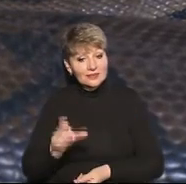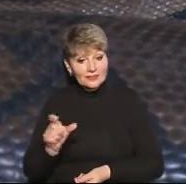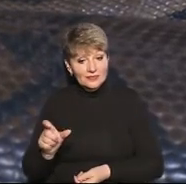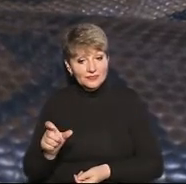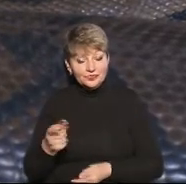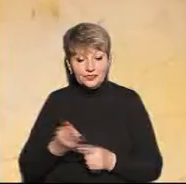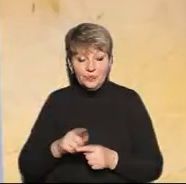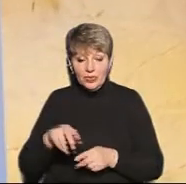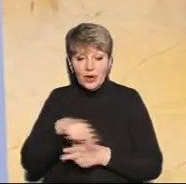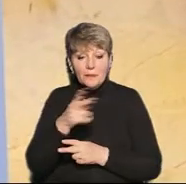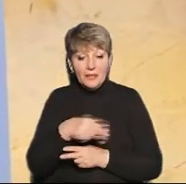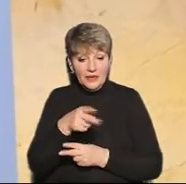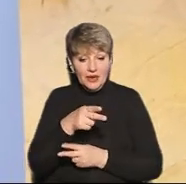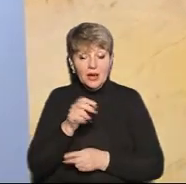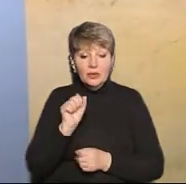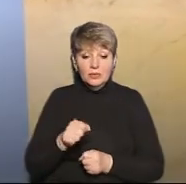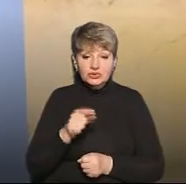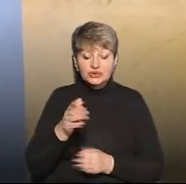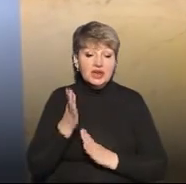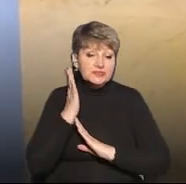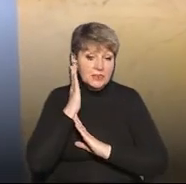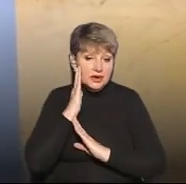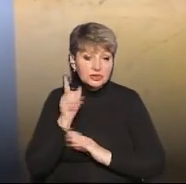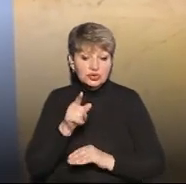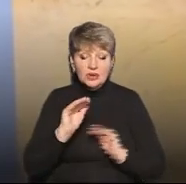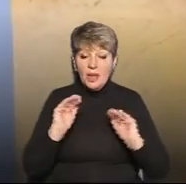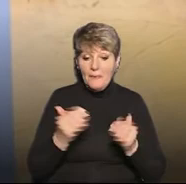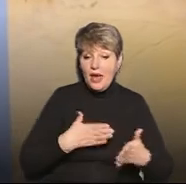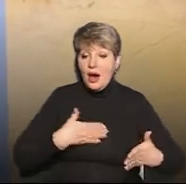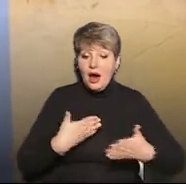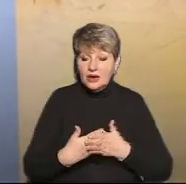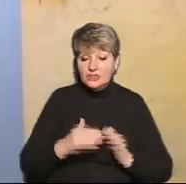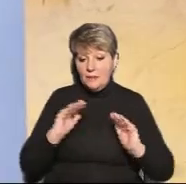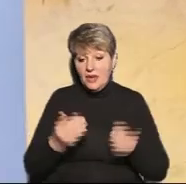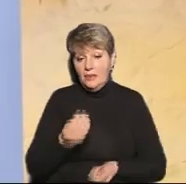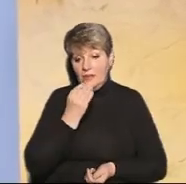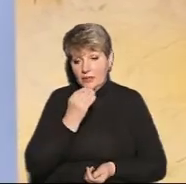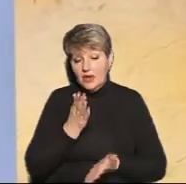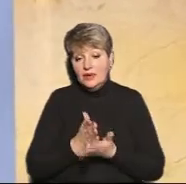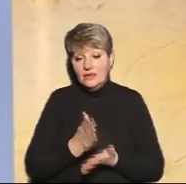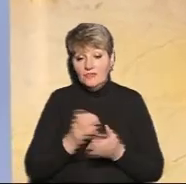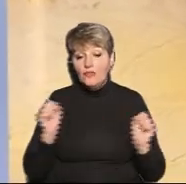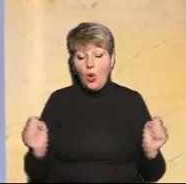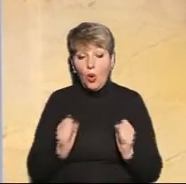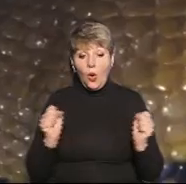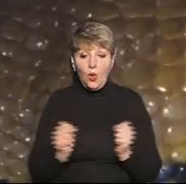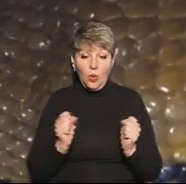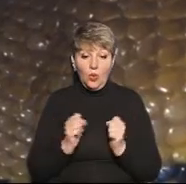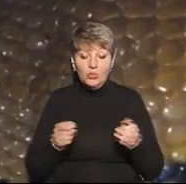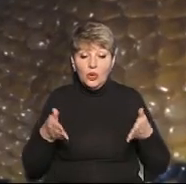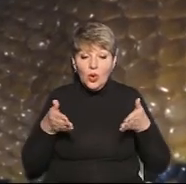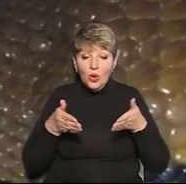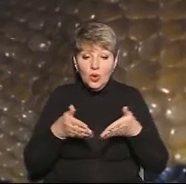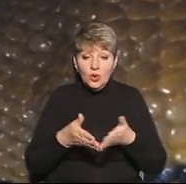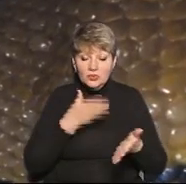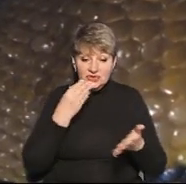Ця пітони тигрові, ми можемо сказати, що вони впадають в спячку тим, що вони стають менш активними, менше харчуються і знаходяться в холодному углу